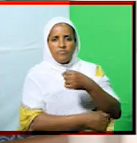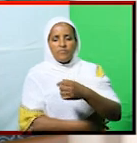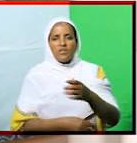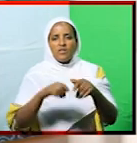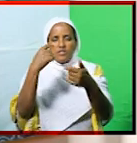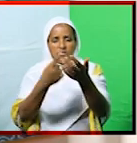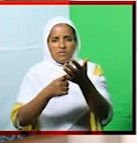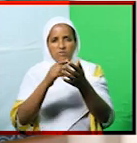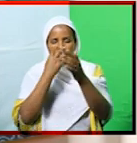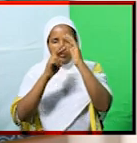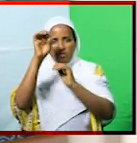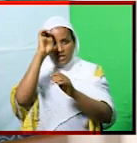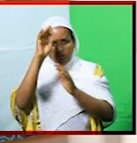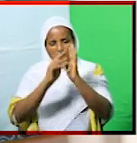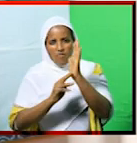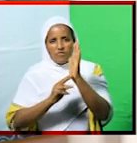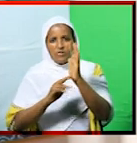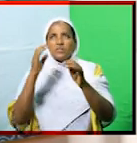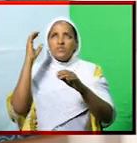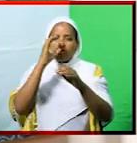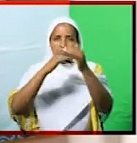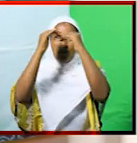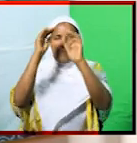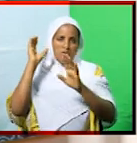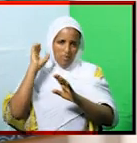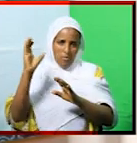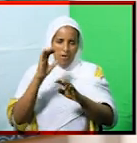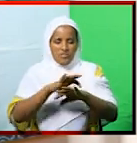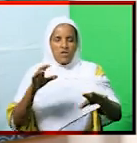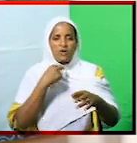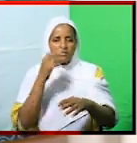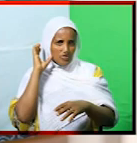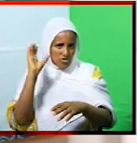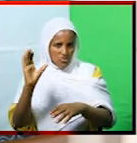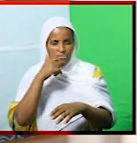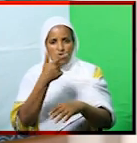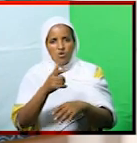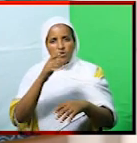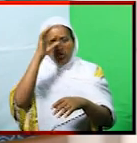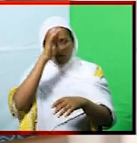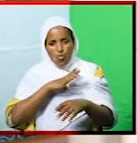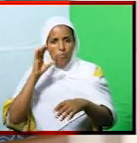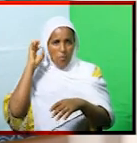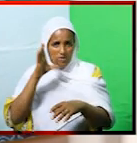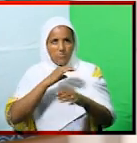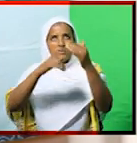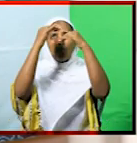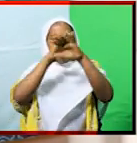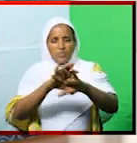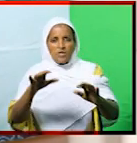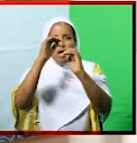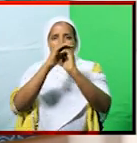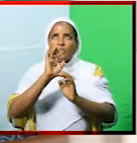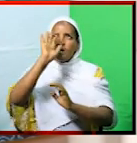አሁን የሰው ልጅ የሚከብርበት ጊዜ ደረሰ ብሏል ዮሐንስ ወንጌል ምዕራፍ 12 ላይ የሰው ልጅ ሊሰቀል እያለ አሁን እኮ ለሰው ቢሆን መሰቀሉ